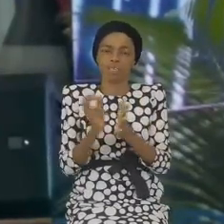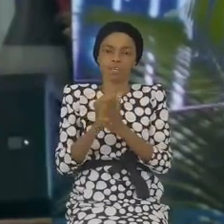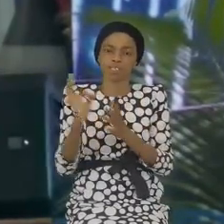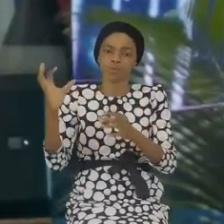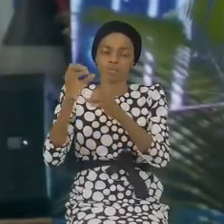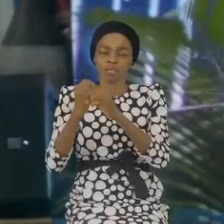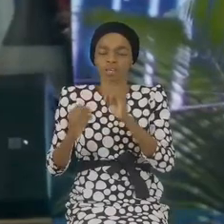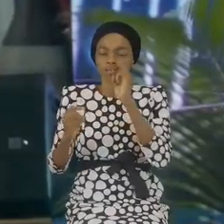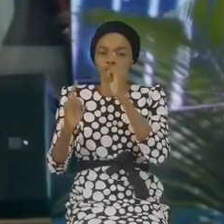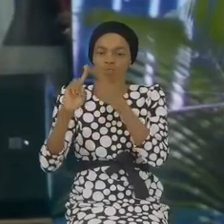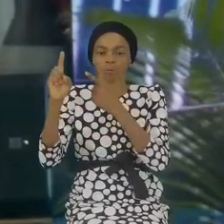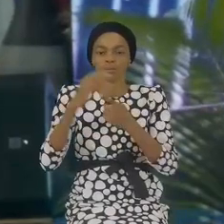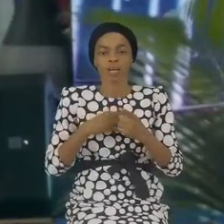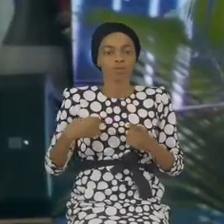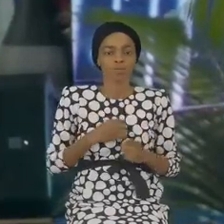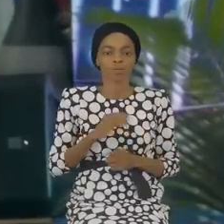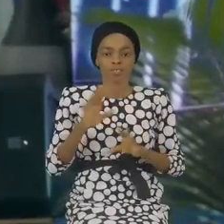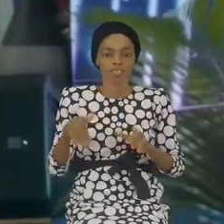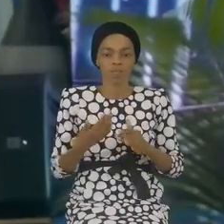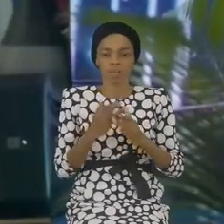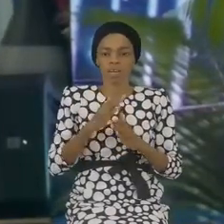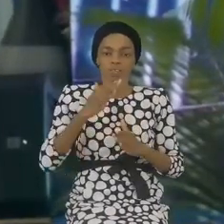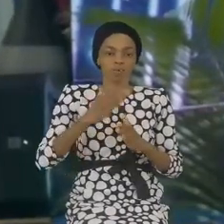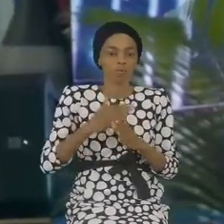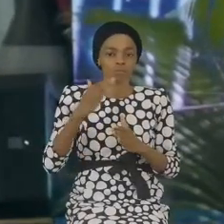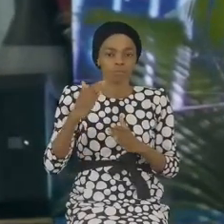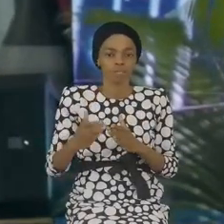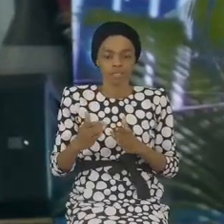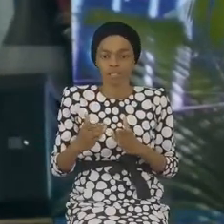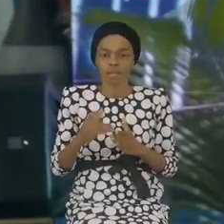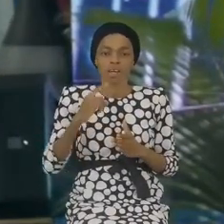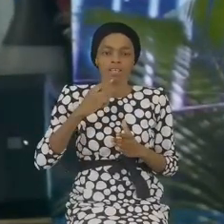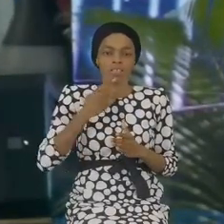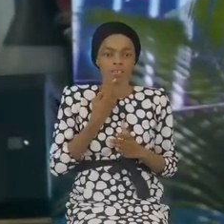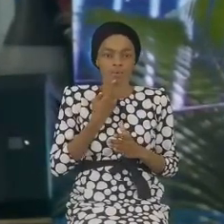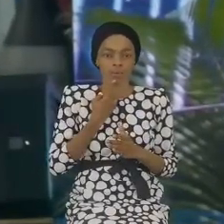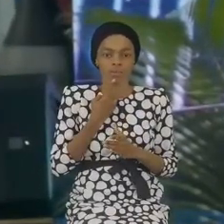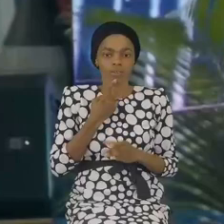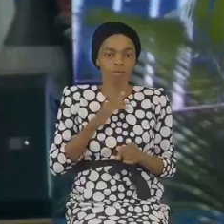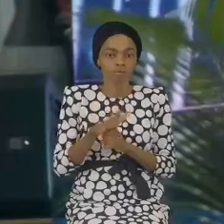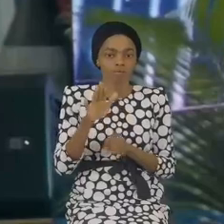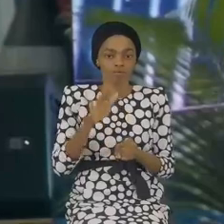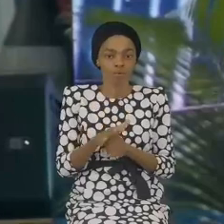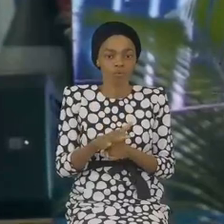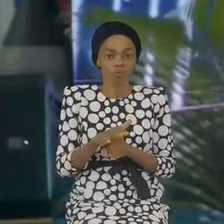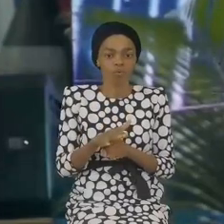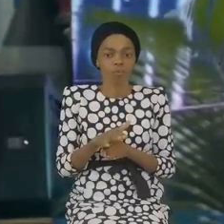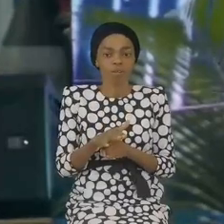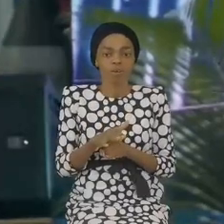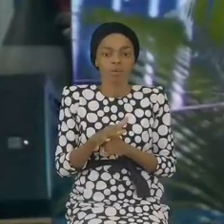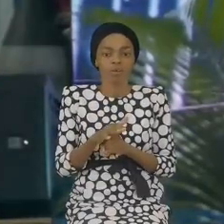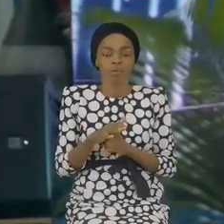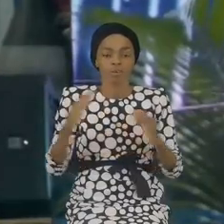Et nous devons donc donner la prédication adéquate, l'exhortation adéquate, l'encouragement adéquat, les